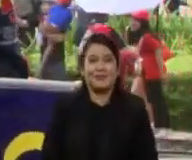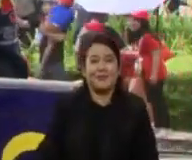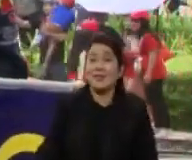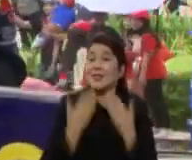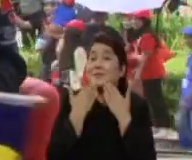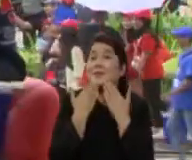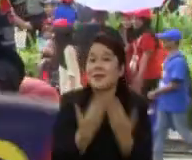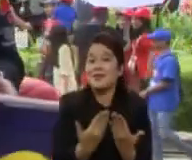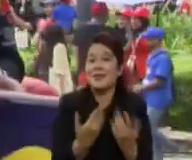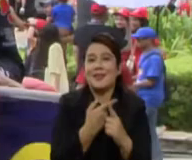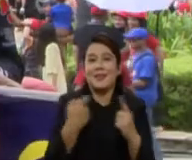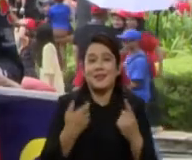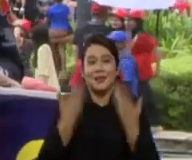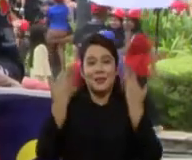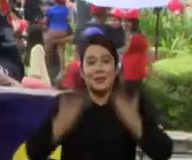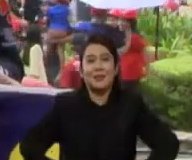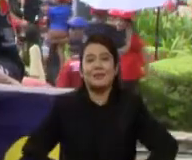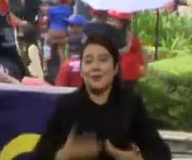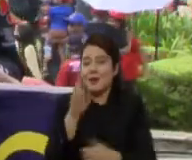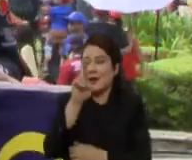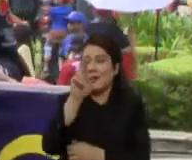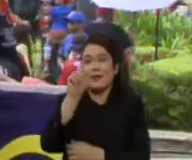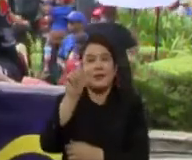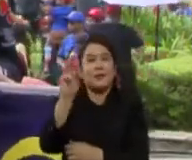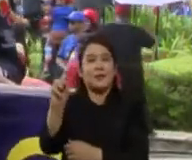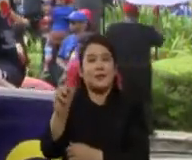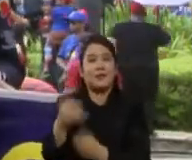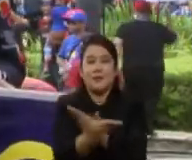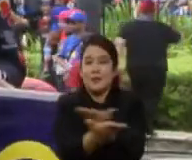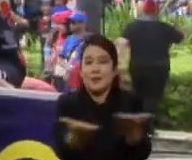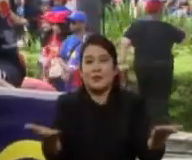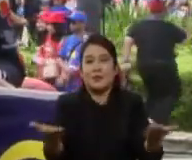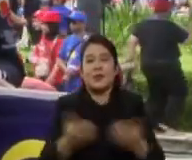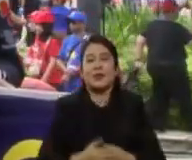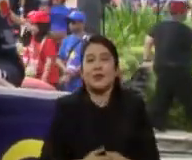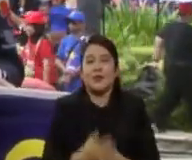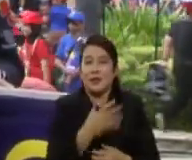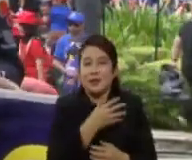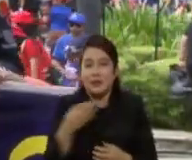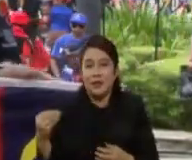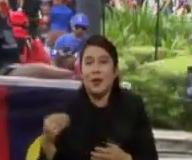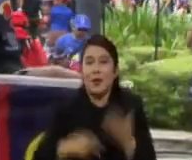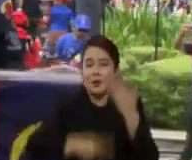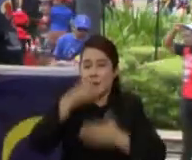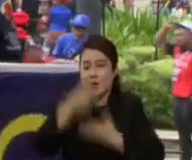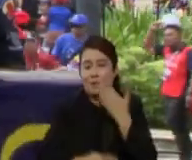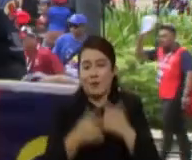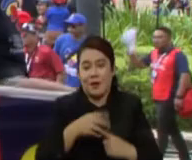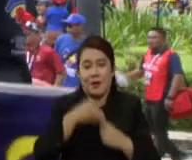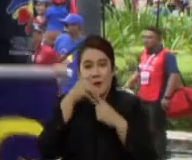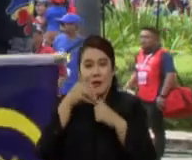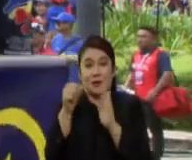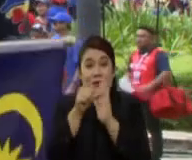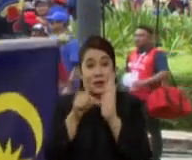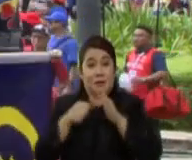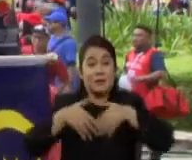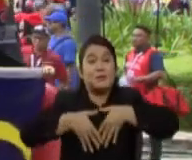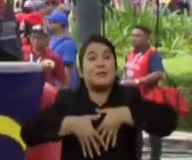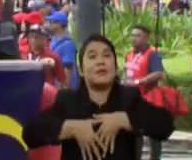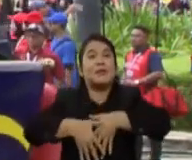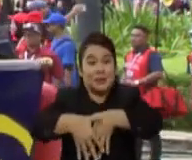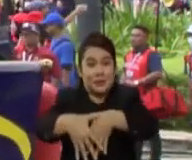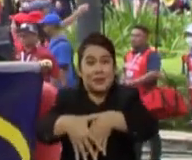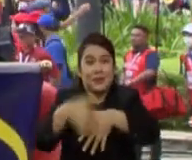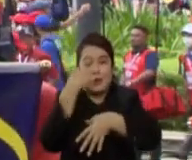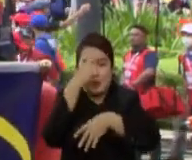Terima kasih daripada kami warga kerja RTM, khususnya produksi bagi program khas acara perbarisan dan perarakan